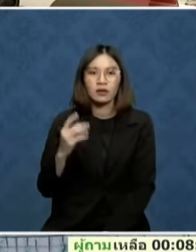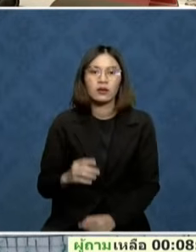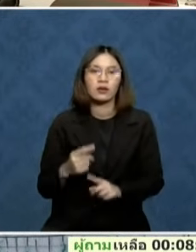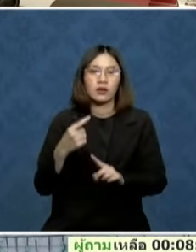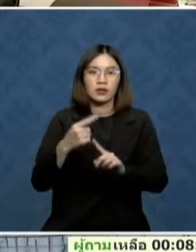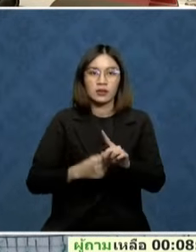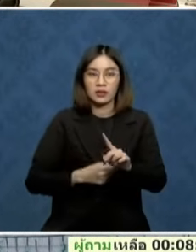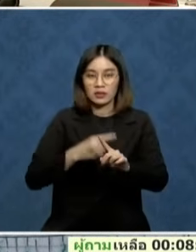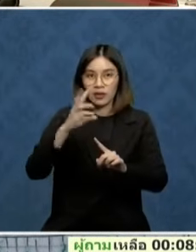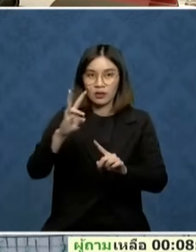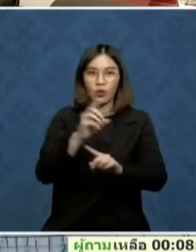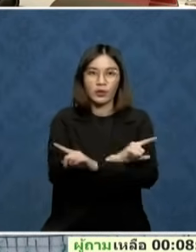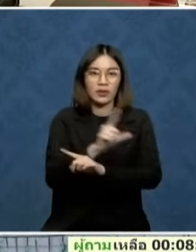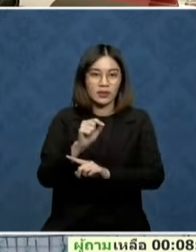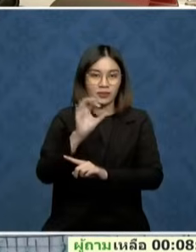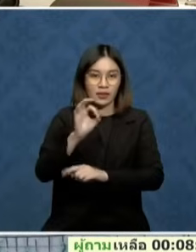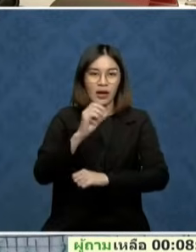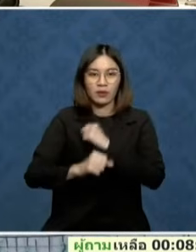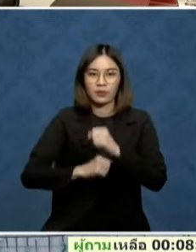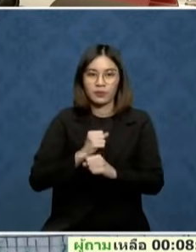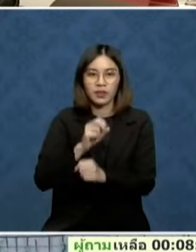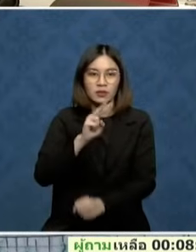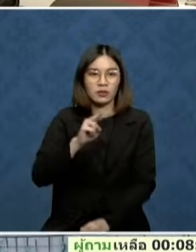ที่29มิถุนายน